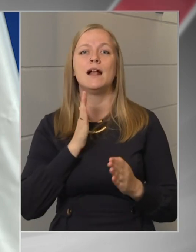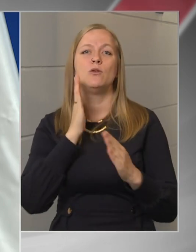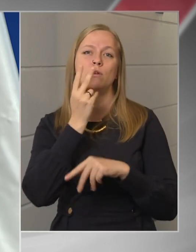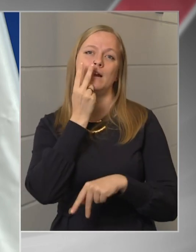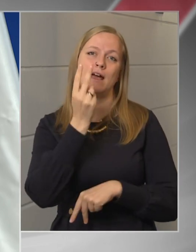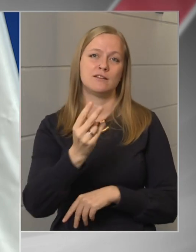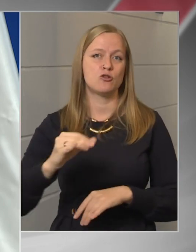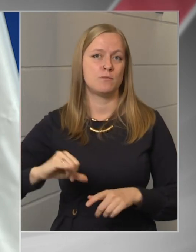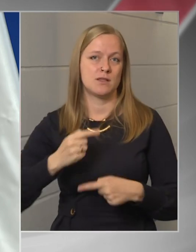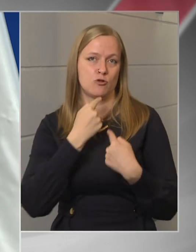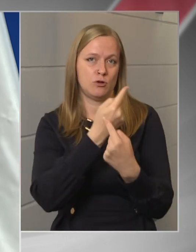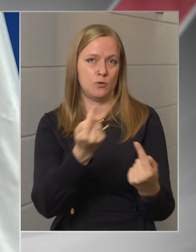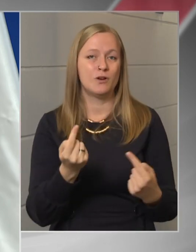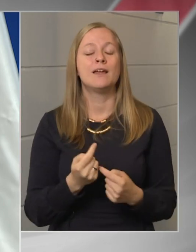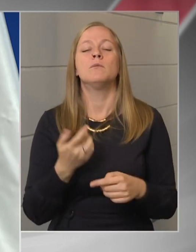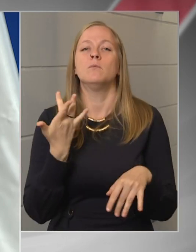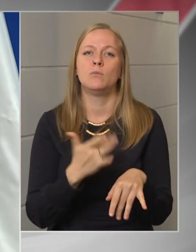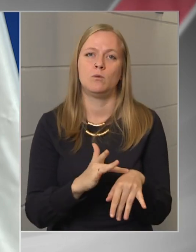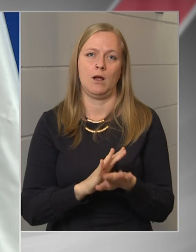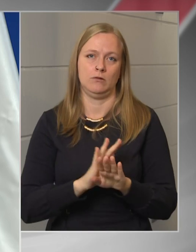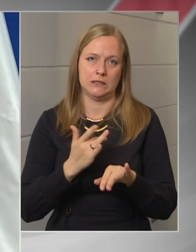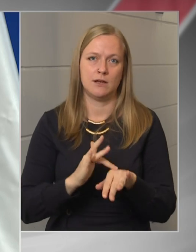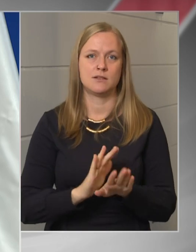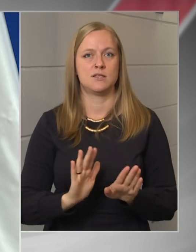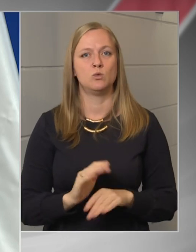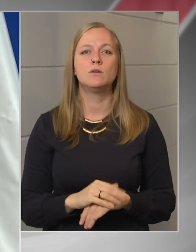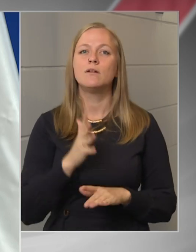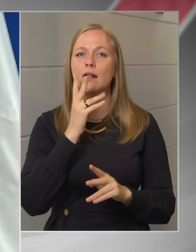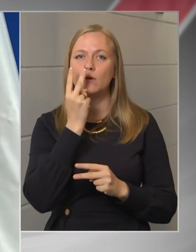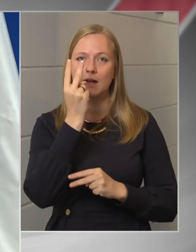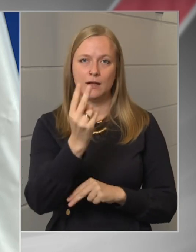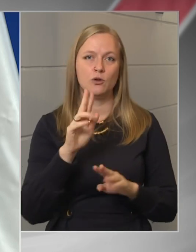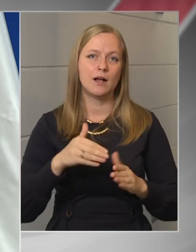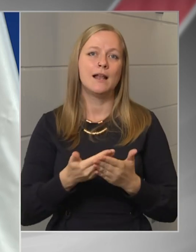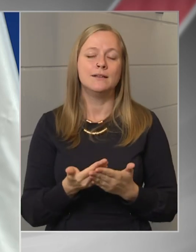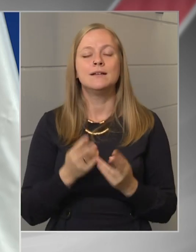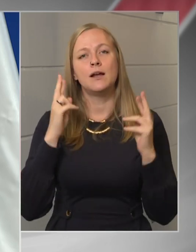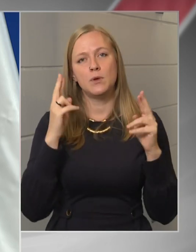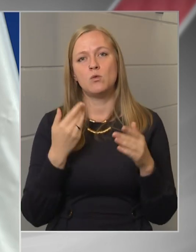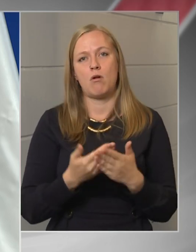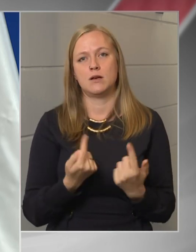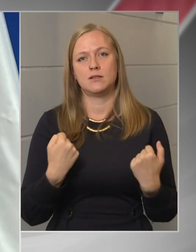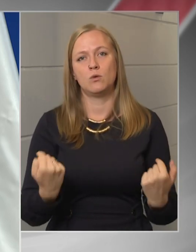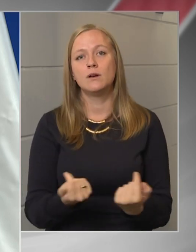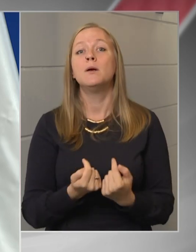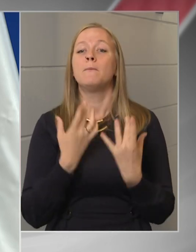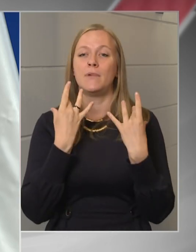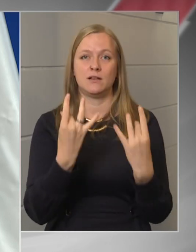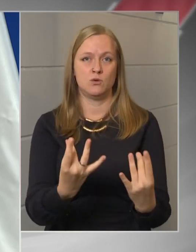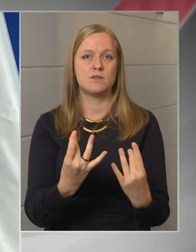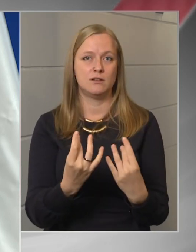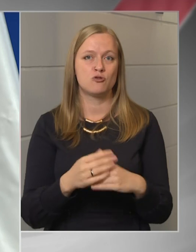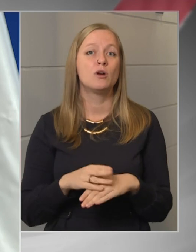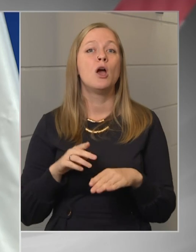biztosítatom önöket, tehát igyekszünk előrelátóak lenni. És remélem, hogy valóban azok is vagyunk, hiszen meggyőződésünk az, és a